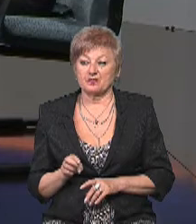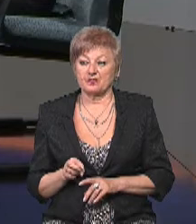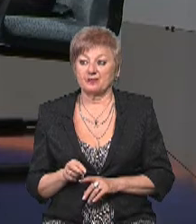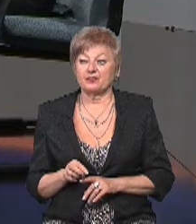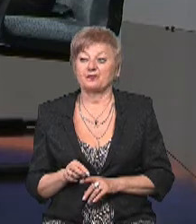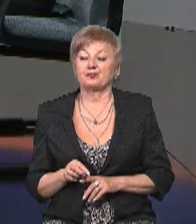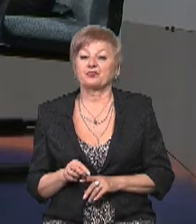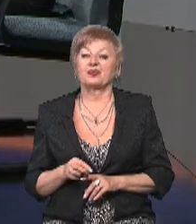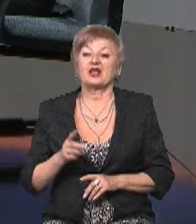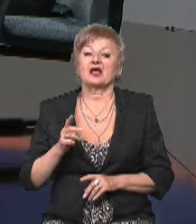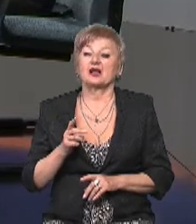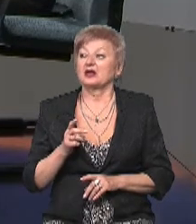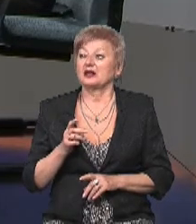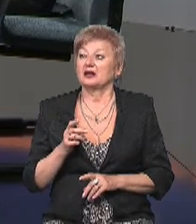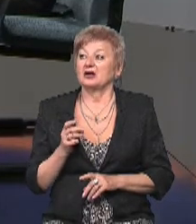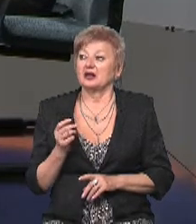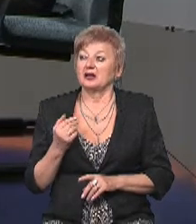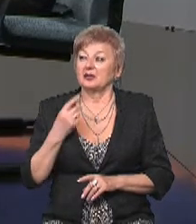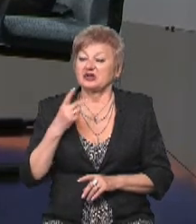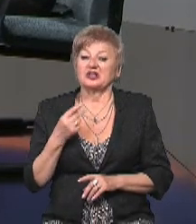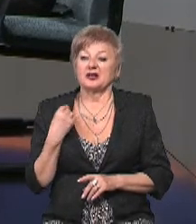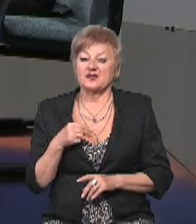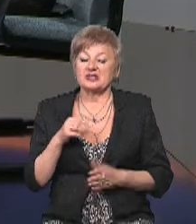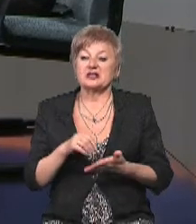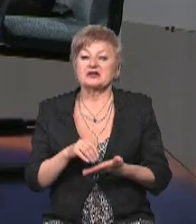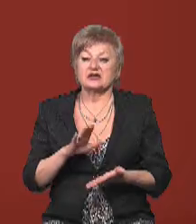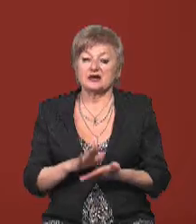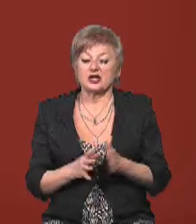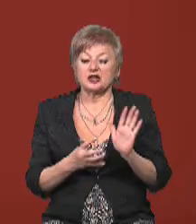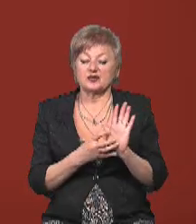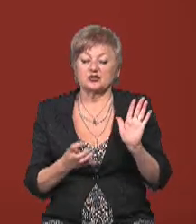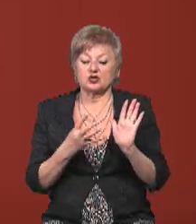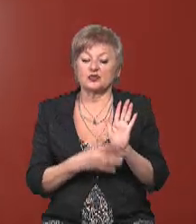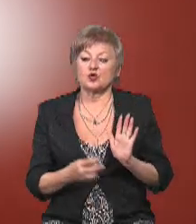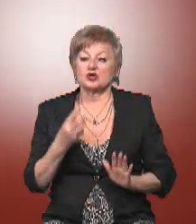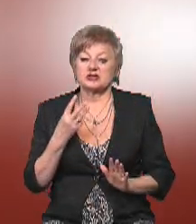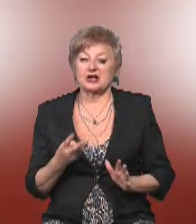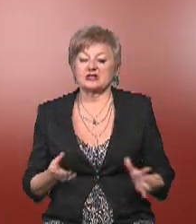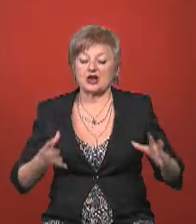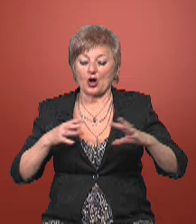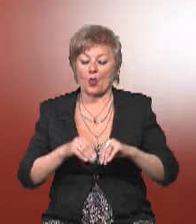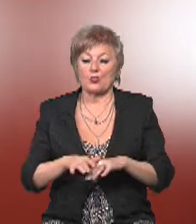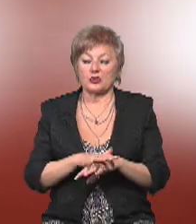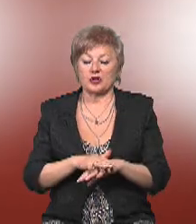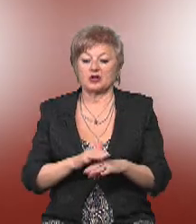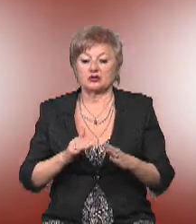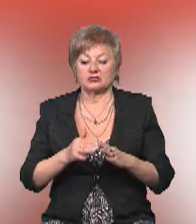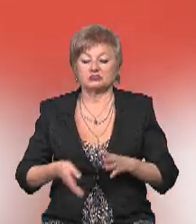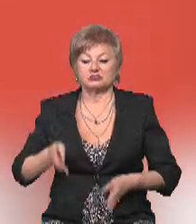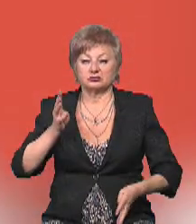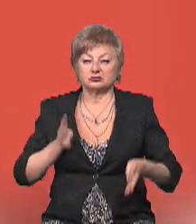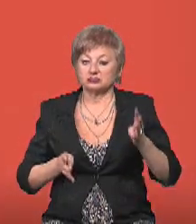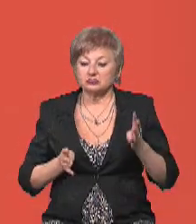20 серпня. В Запоріжжі зареєстровано 993 об'єднання співвласників багатоквартирних